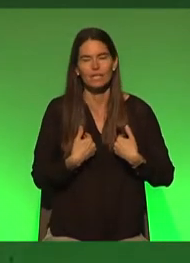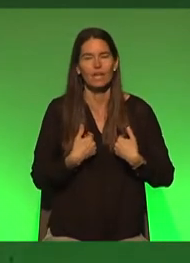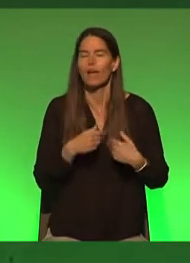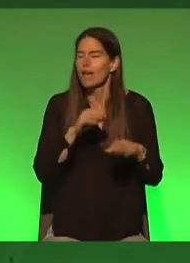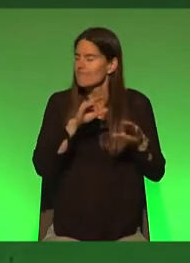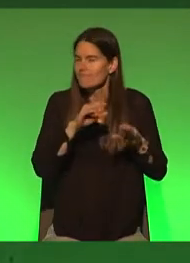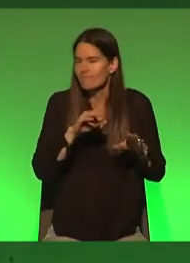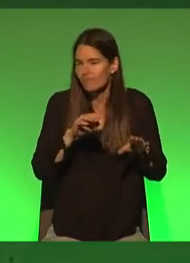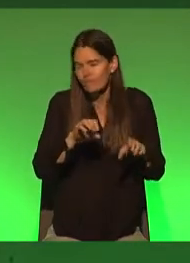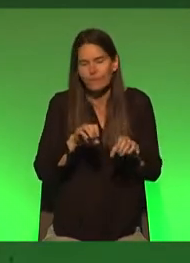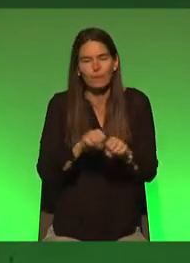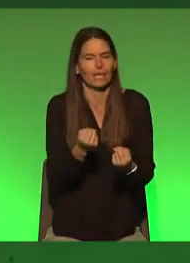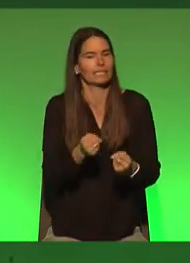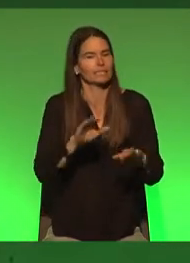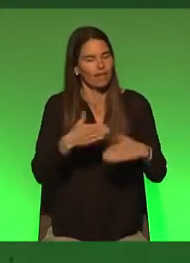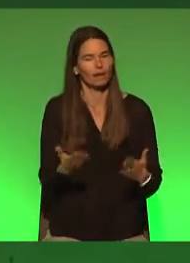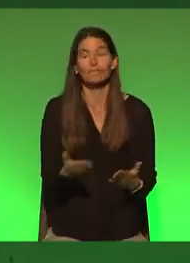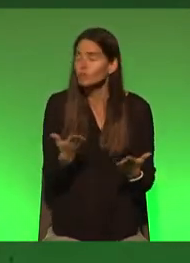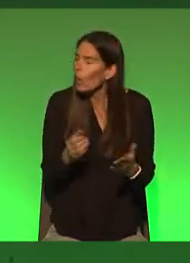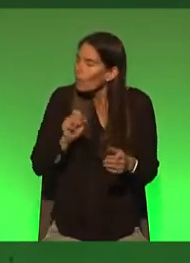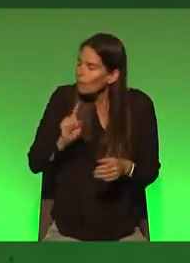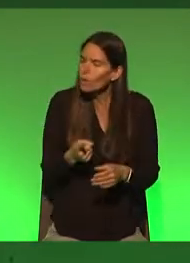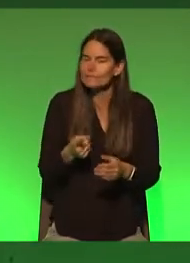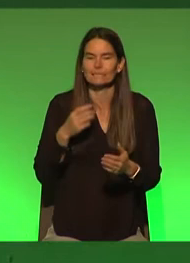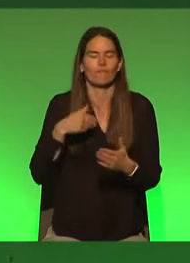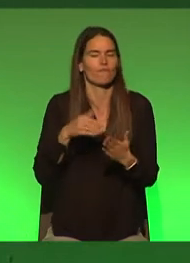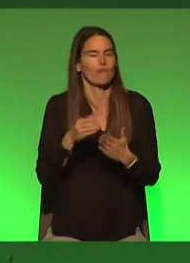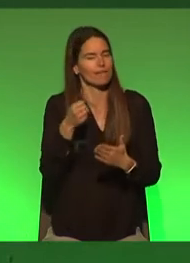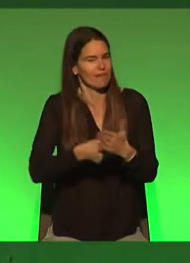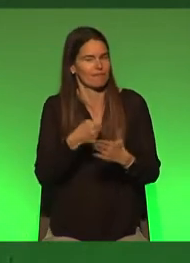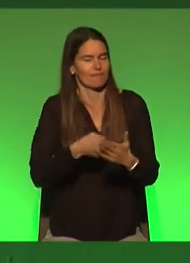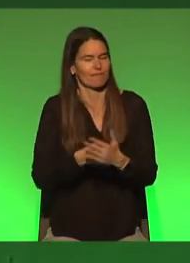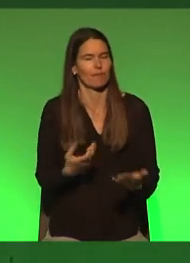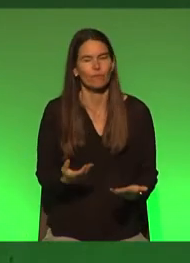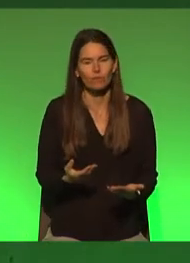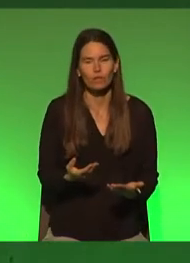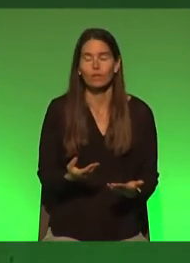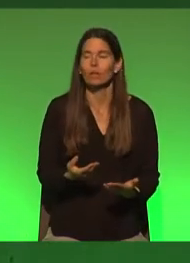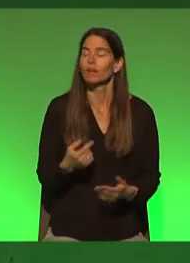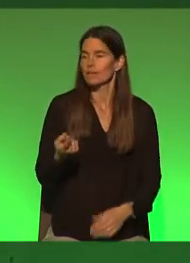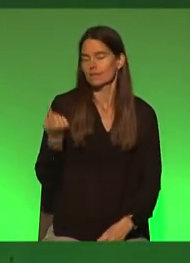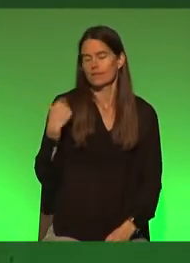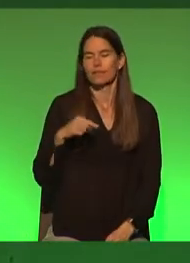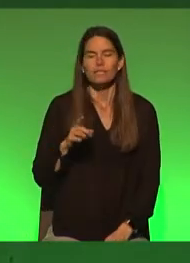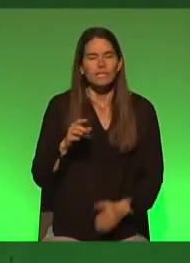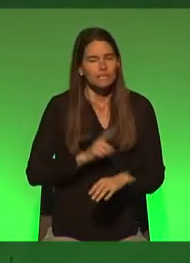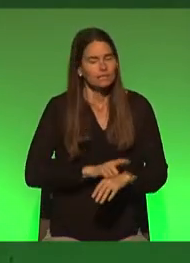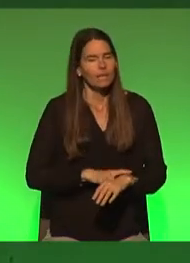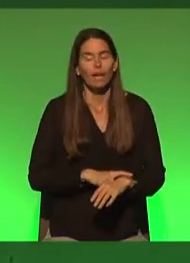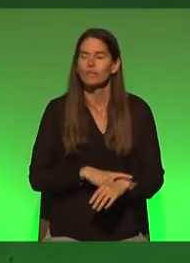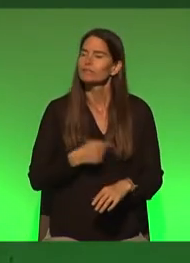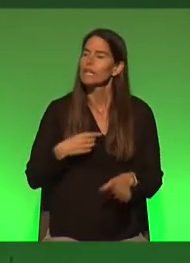einfach so stehen bleiben. Der muss jeden Tag gelebt und sein Sinn verwirklicht werden. Und ich habe in den letzten Monaten mit euch zusammen auf